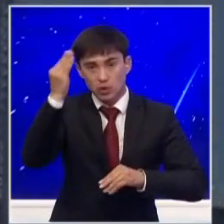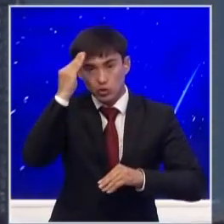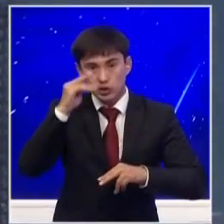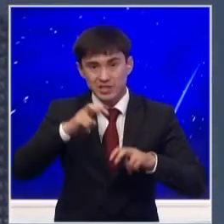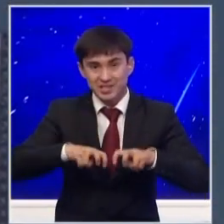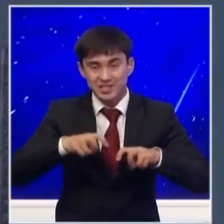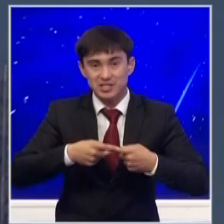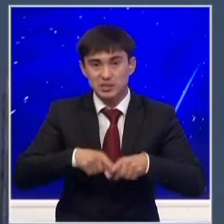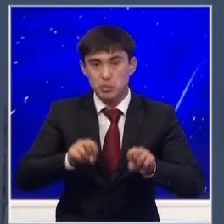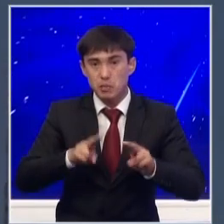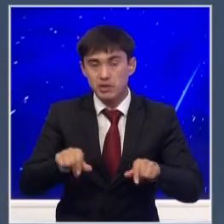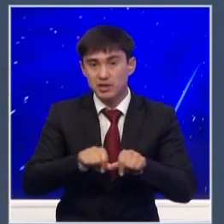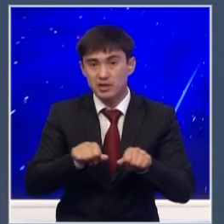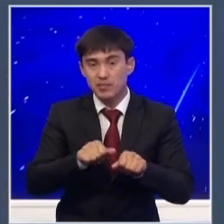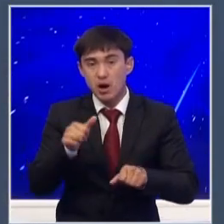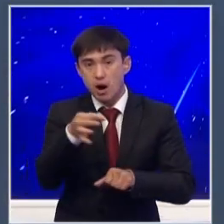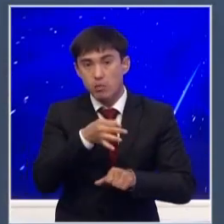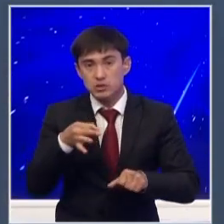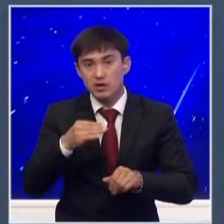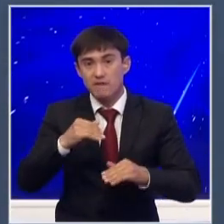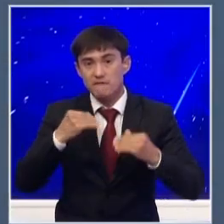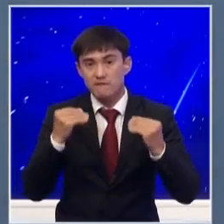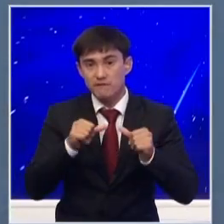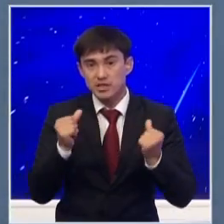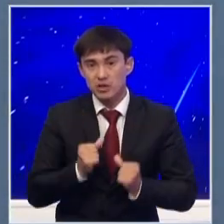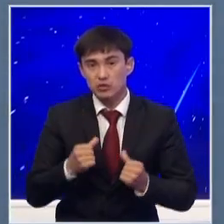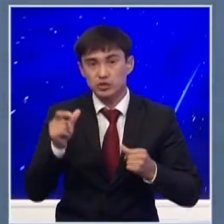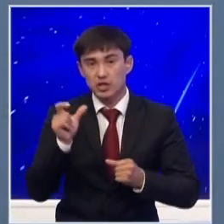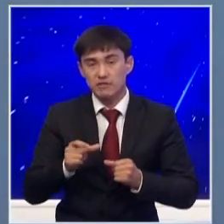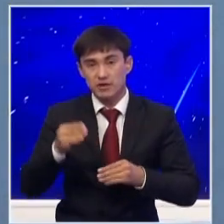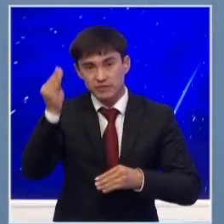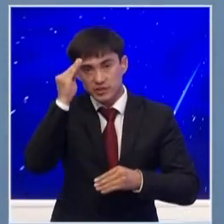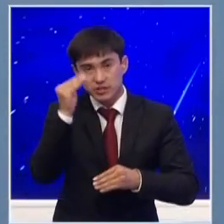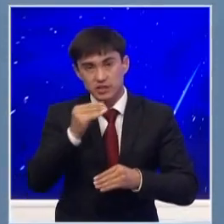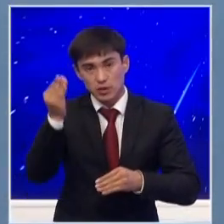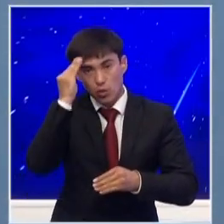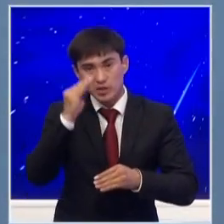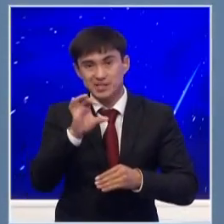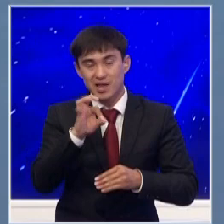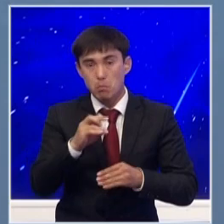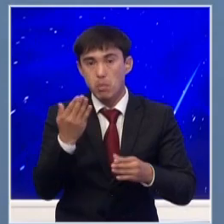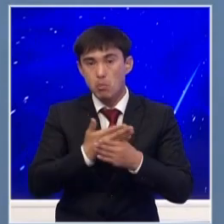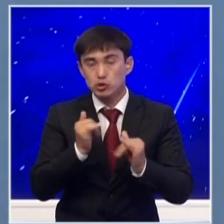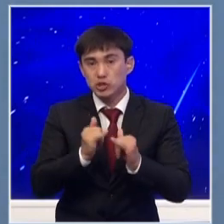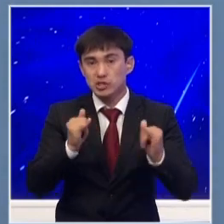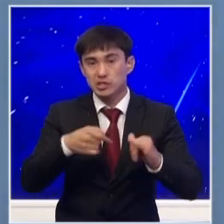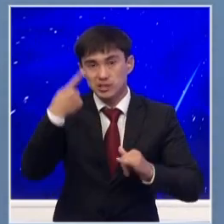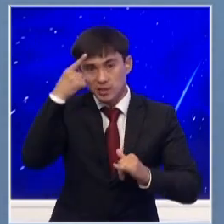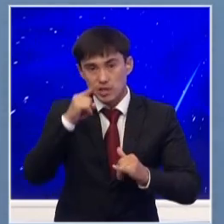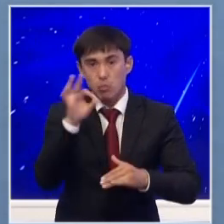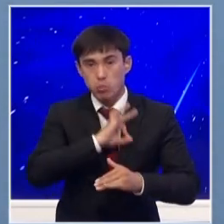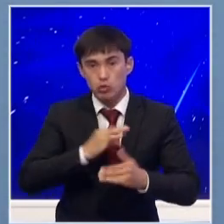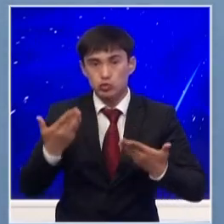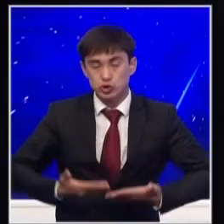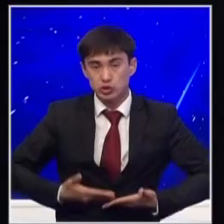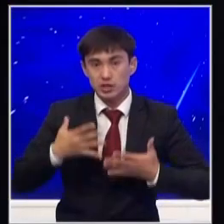научно-технических экспериментов в таких областях, как физиология человека, физические науки и STEM, чтобы помочь расширить знания, приносящие пользу жизни